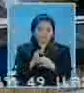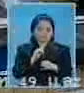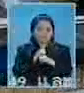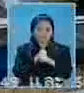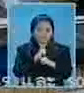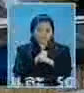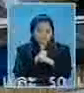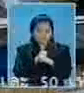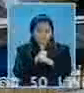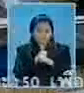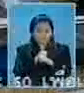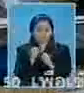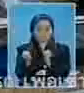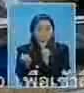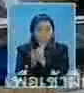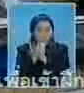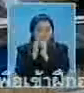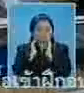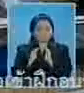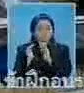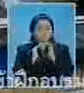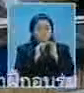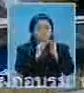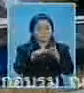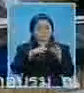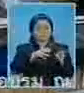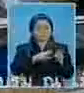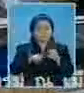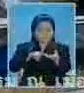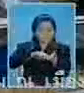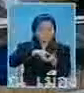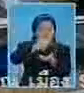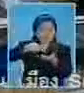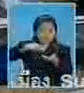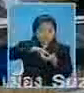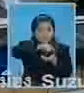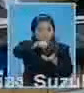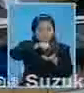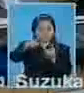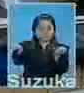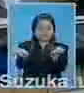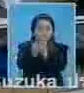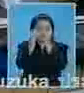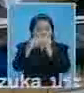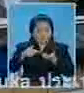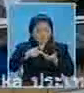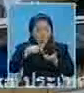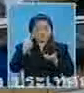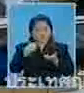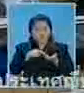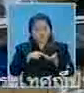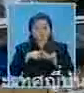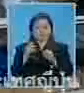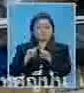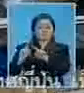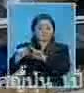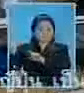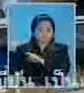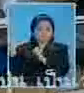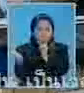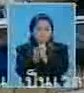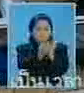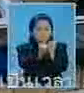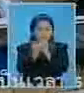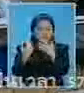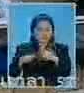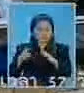การไปกระทบต่อสิทธิความเป็นส่วนตัวของผู้อื่นหรือไม่ทางปปช.ก็สรุปว่าไม่ได้อยู่หน้าคณะกรรมการปปช.ที่พิจาร